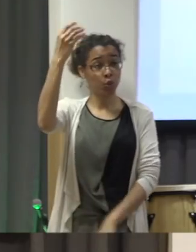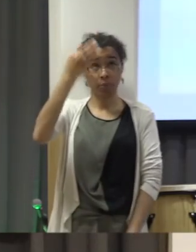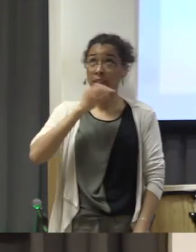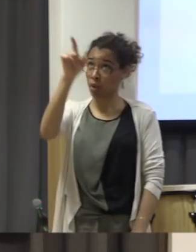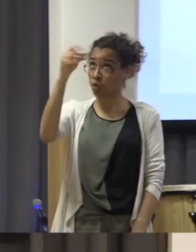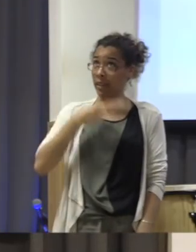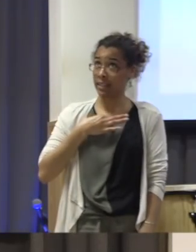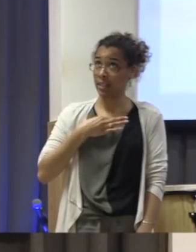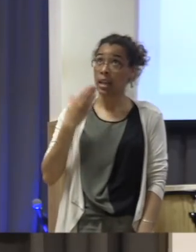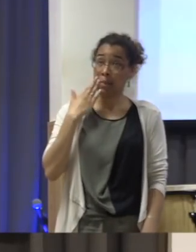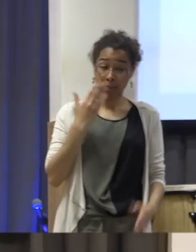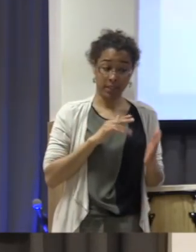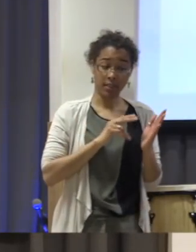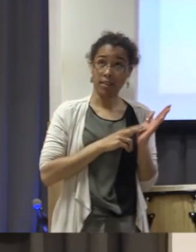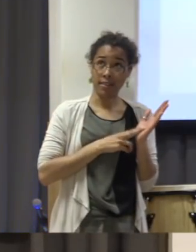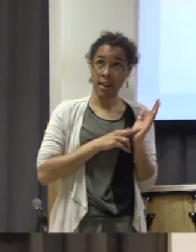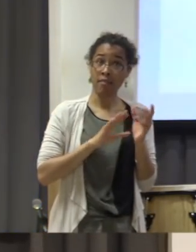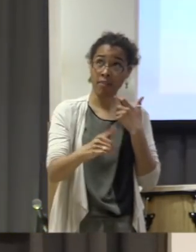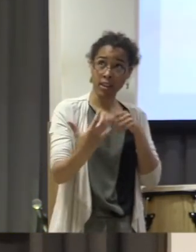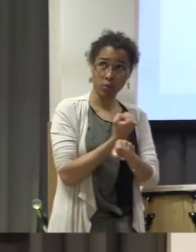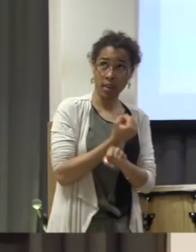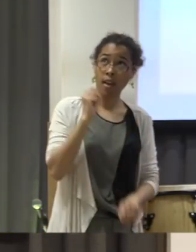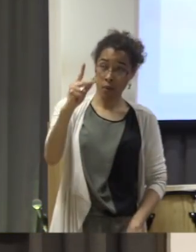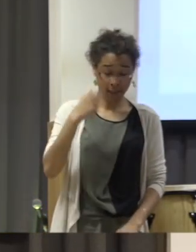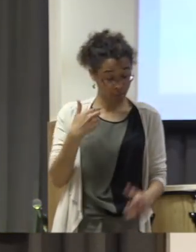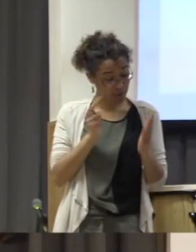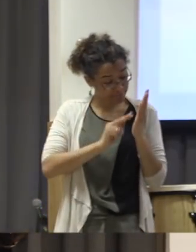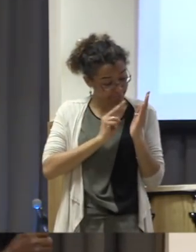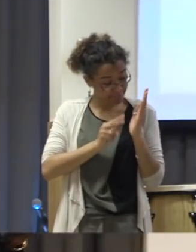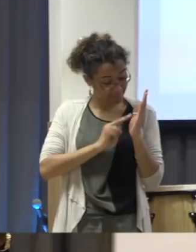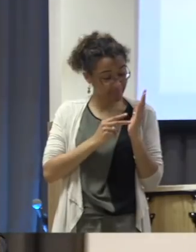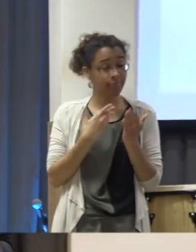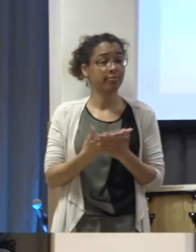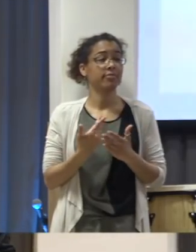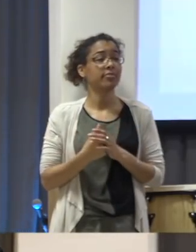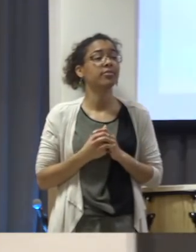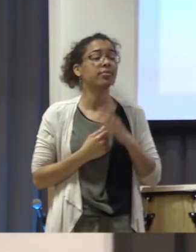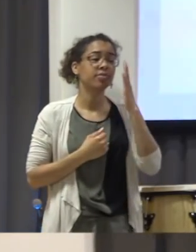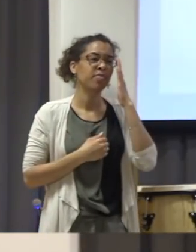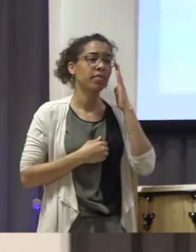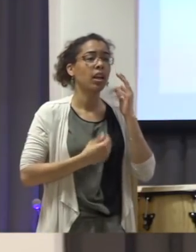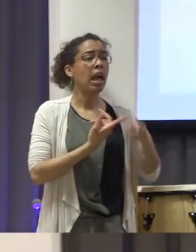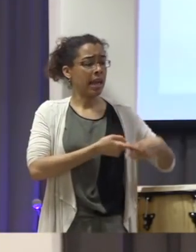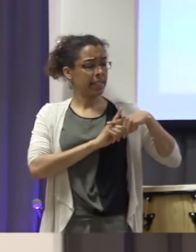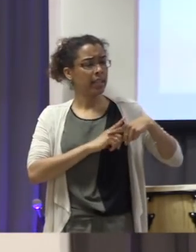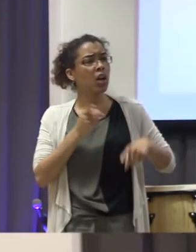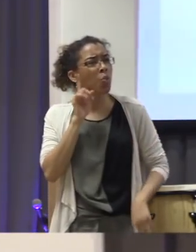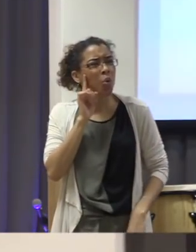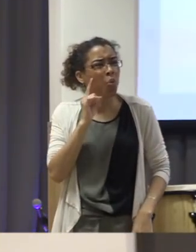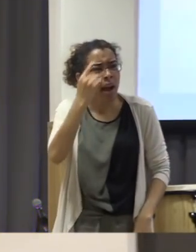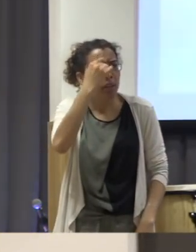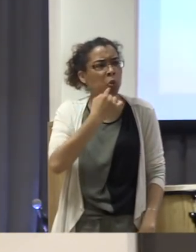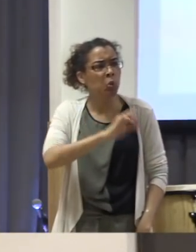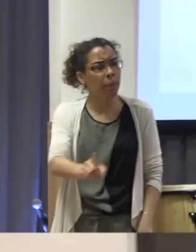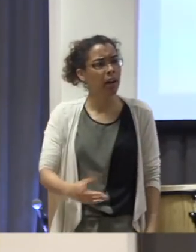hein, que c'est là alors que tu auras du succès. Bien-aimé, pourquoi le chrétien est incrédule? Pourquoi